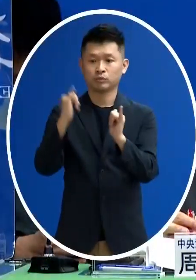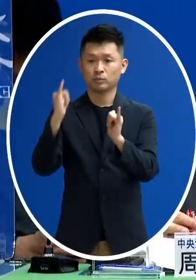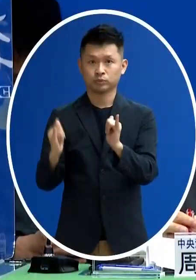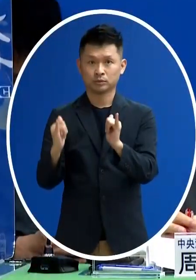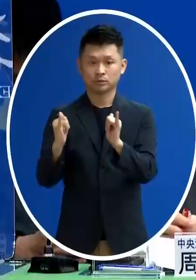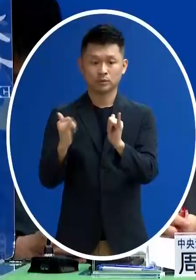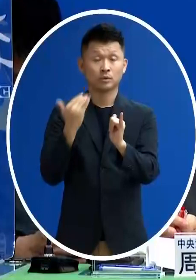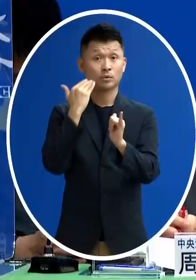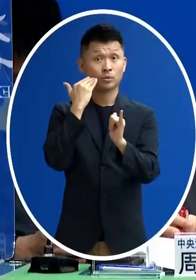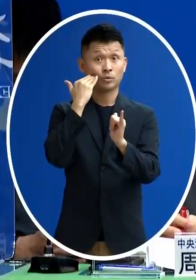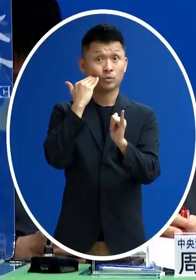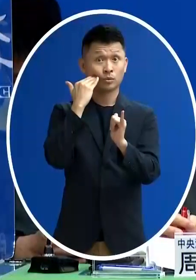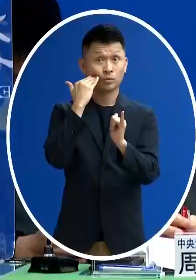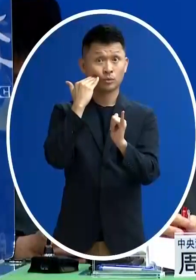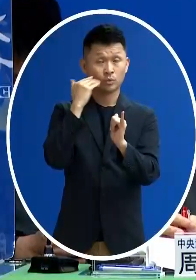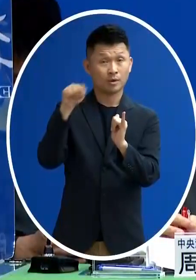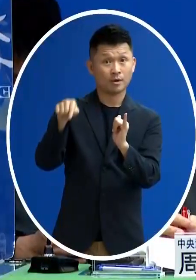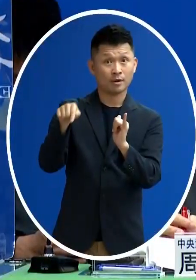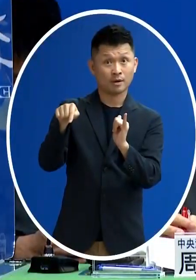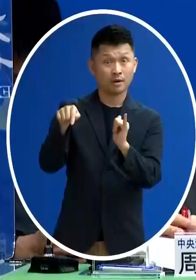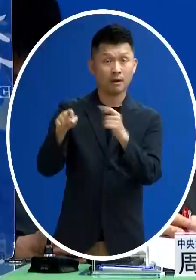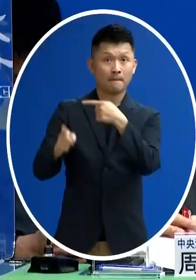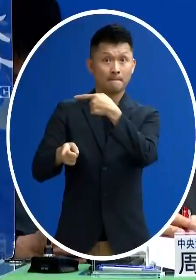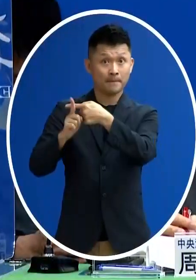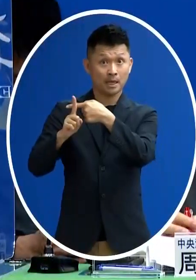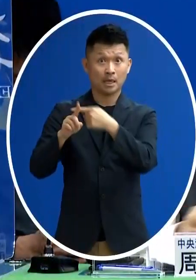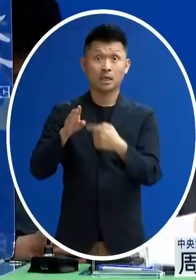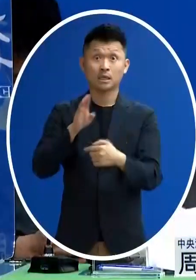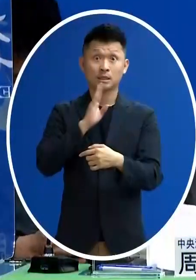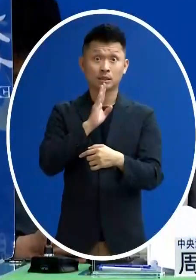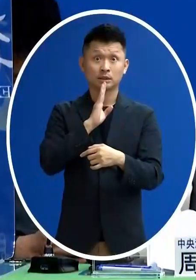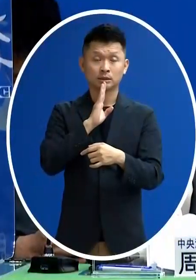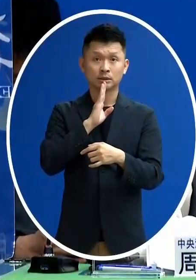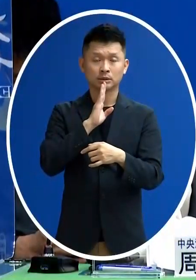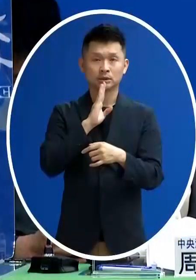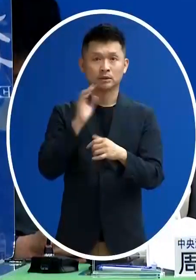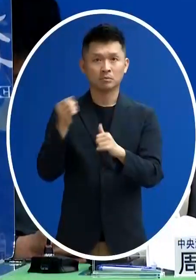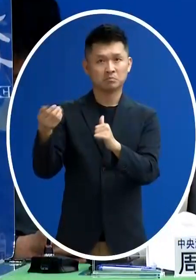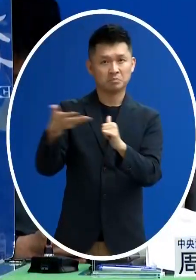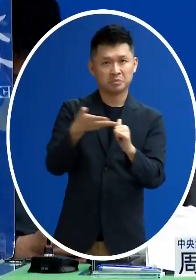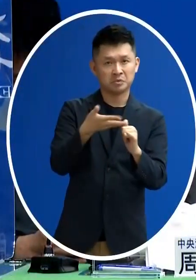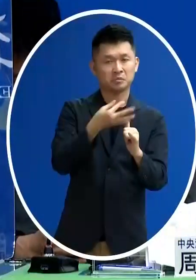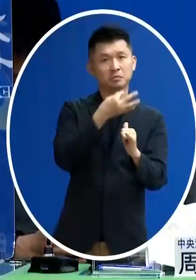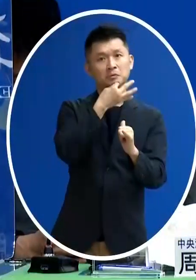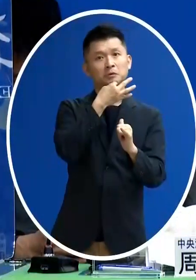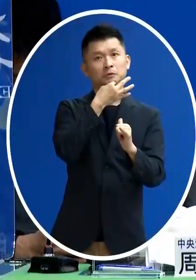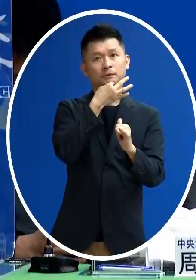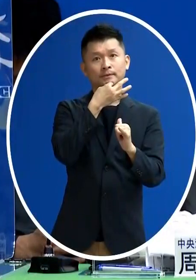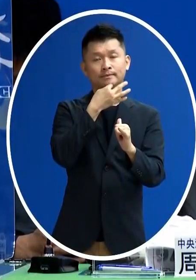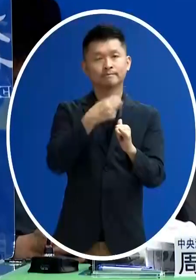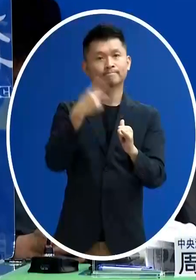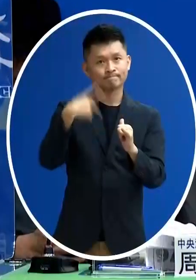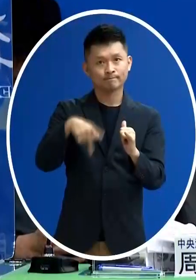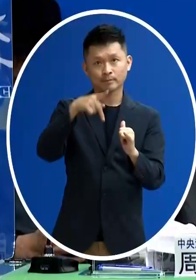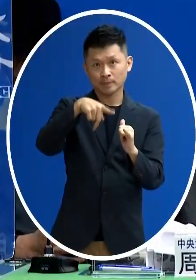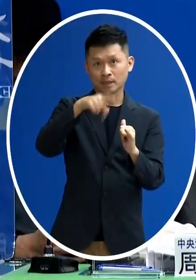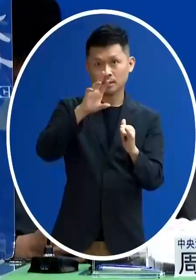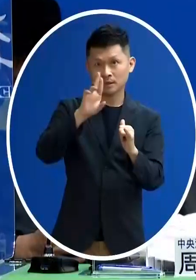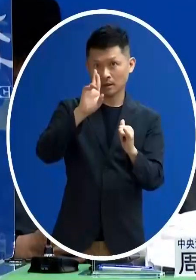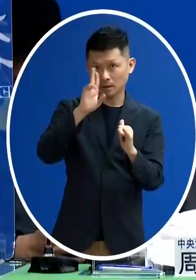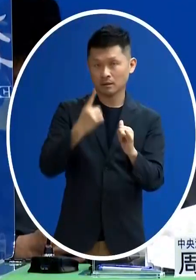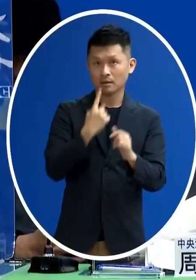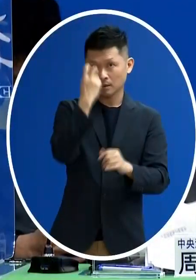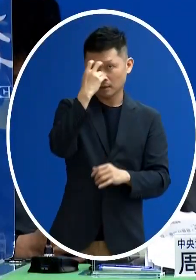果是这个是确诊病人，那当然就有可能被感染，所以必须要再做一个 PCR 的确